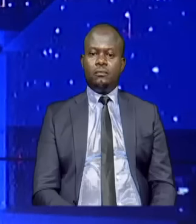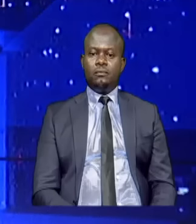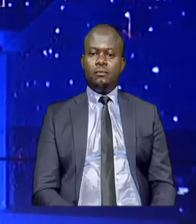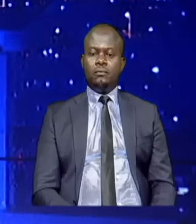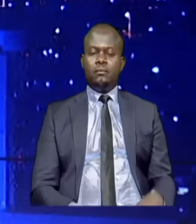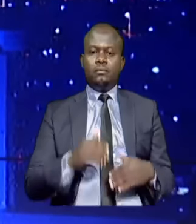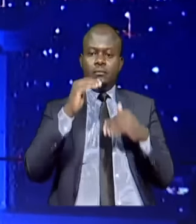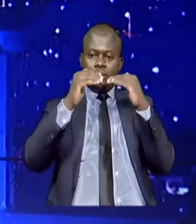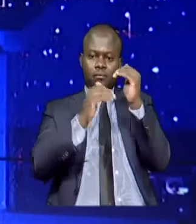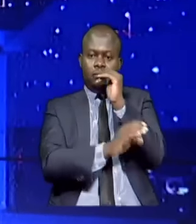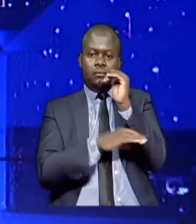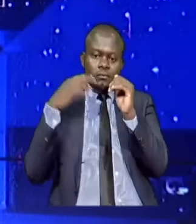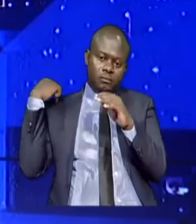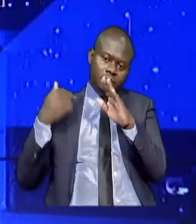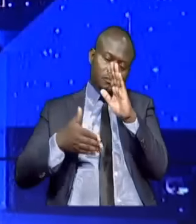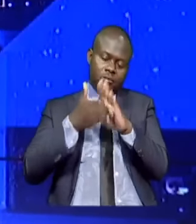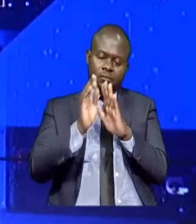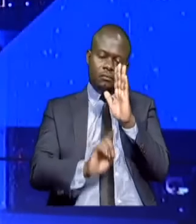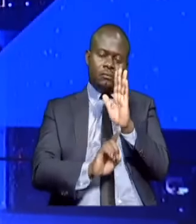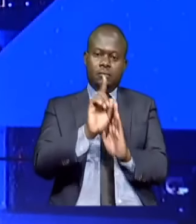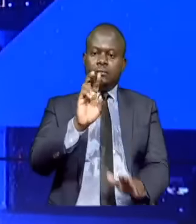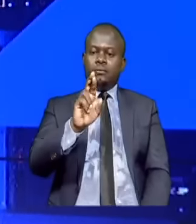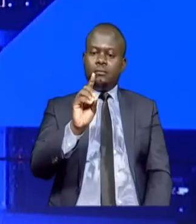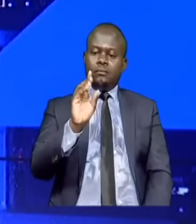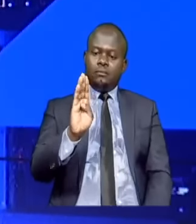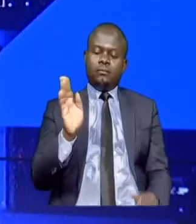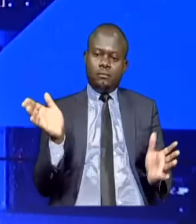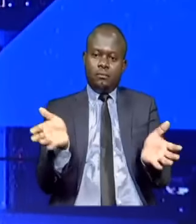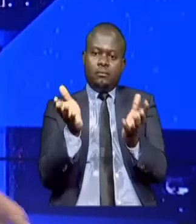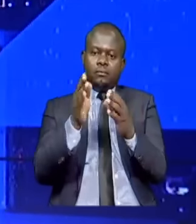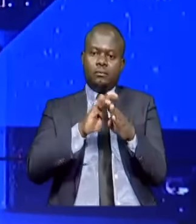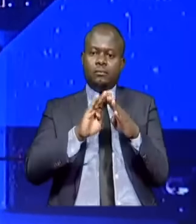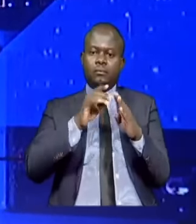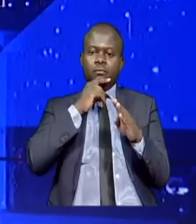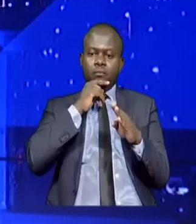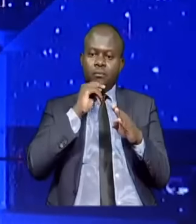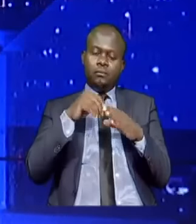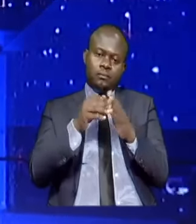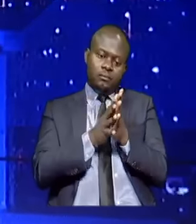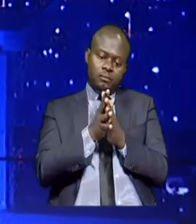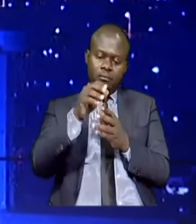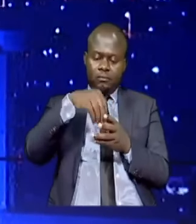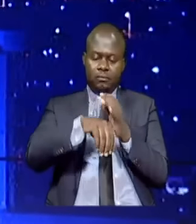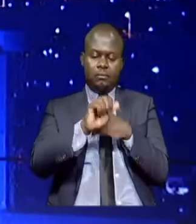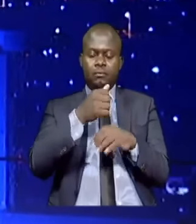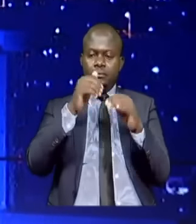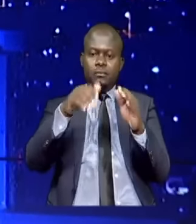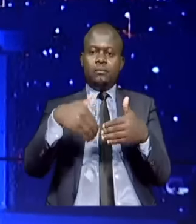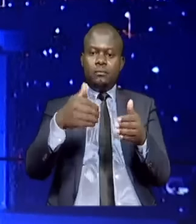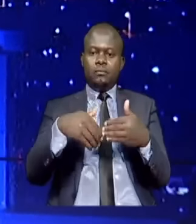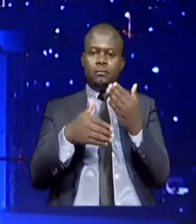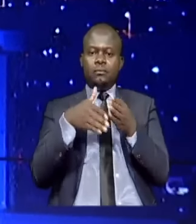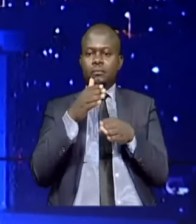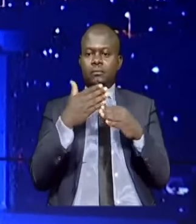Naho urwego rw'igihugu rushinzwe kwihutisha iterambere RDB rurahamagarira abashoramari kwishora mu bikorwa by'ubuhinzi,